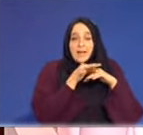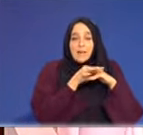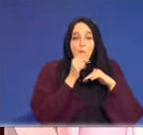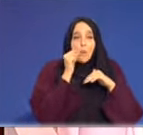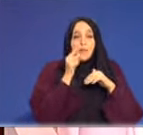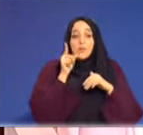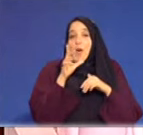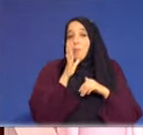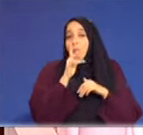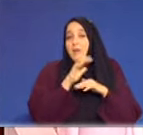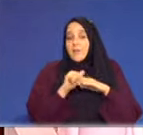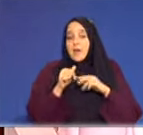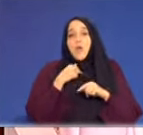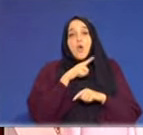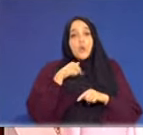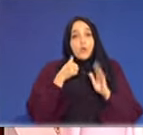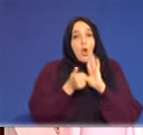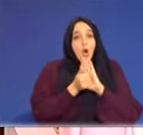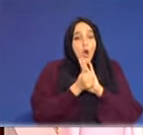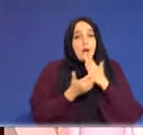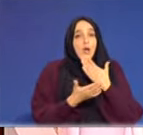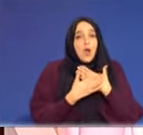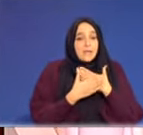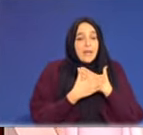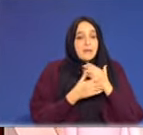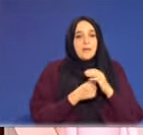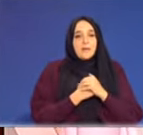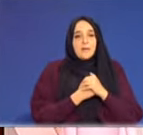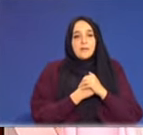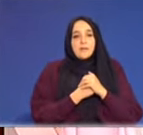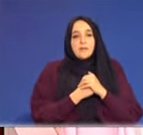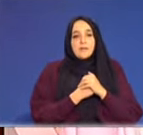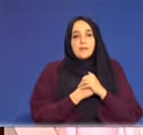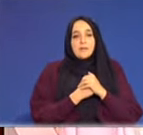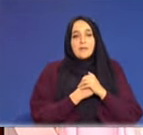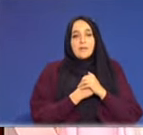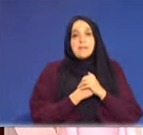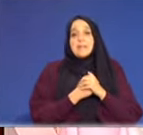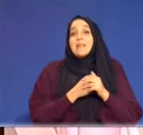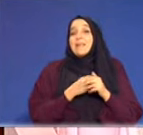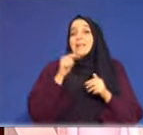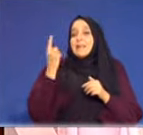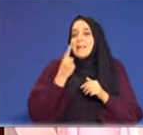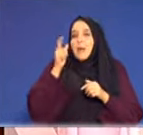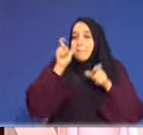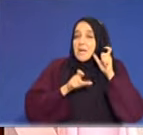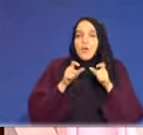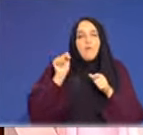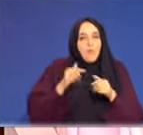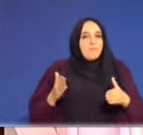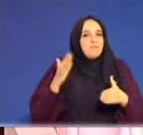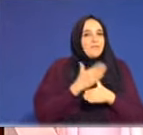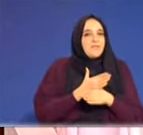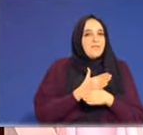تفريها، حنا دورنا هنا نوجه ونرشد أنه يدخلوا الناس لازم يدخلوا